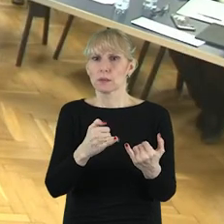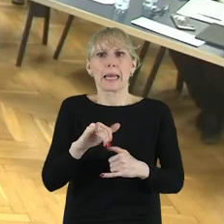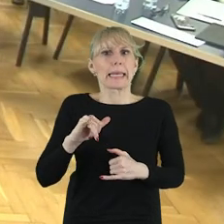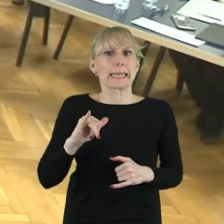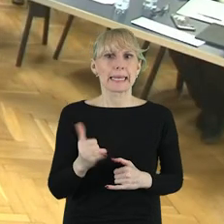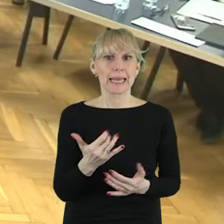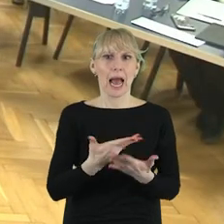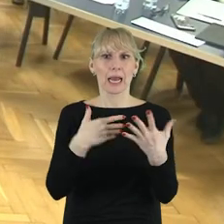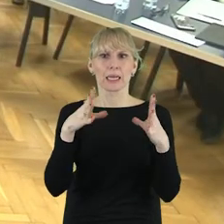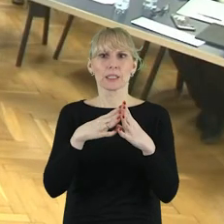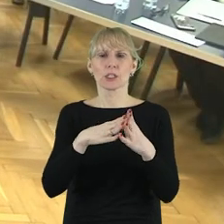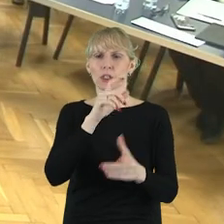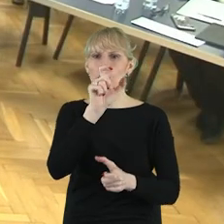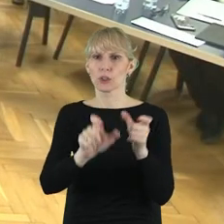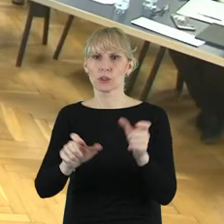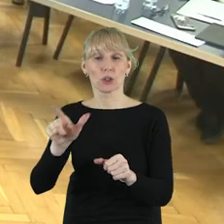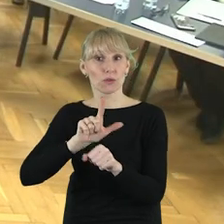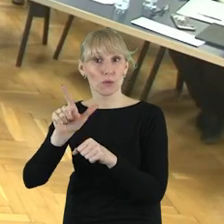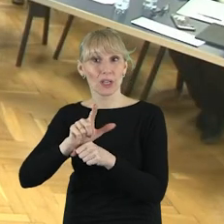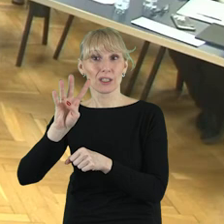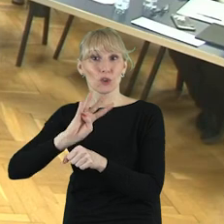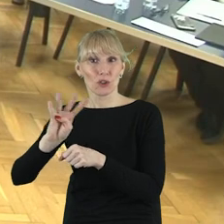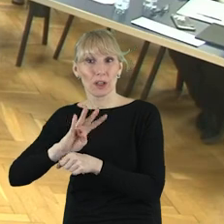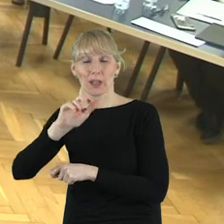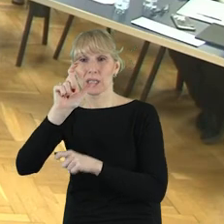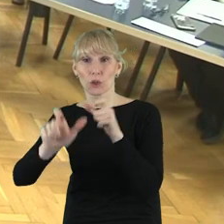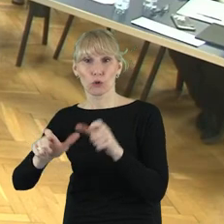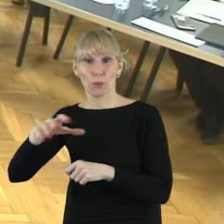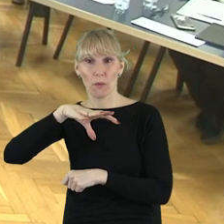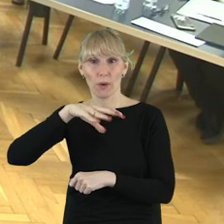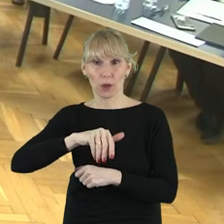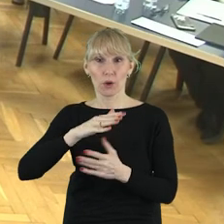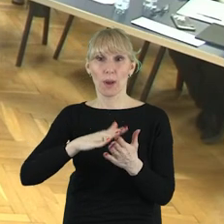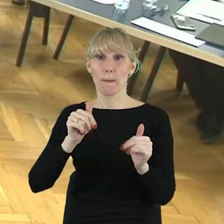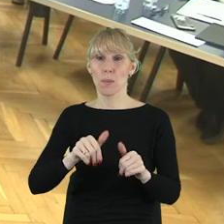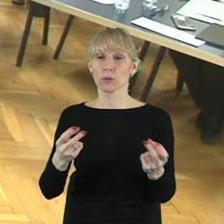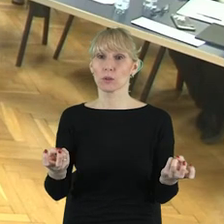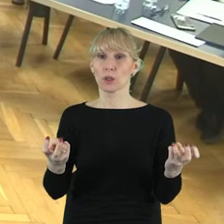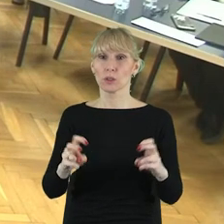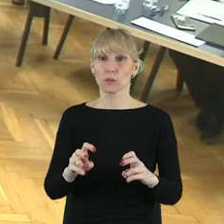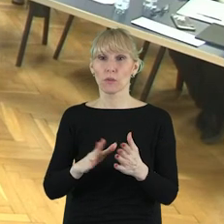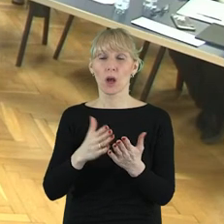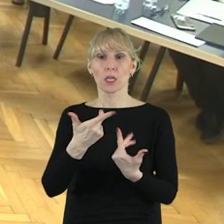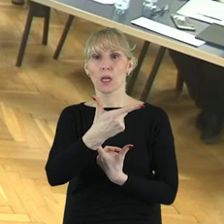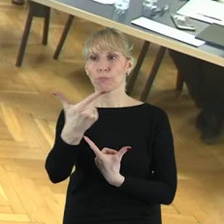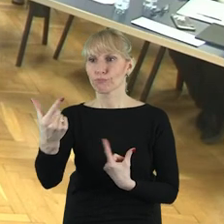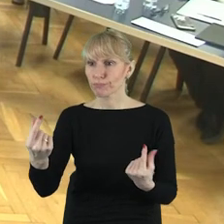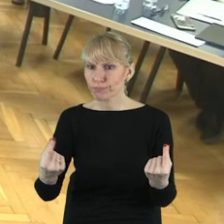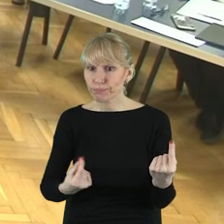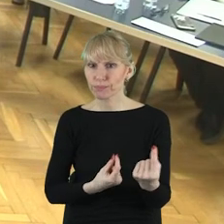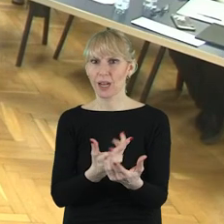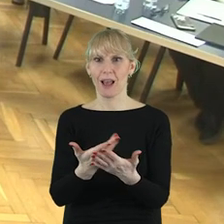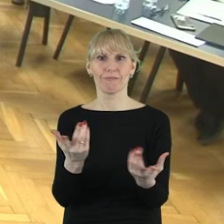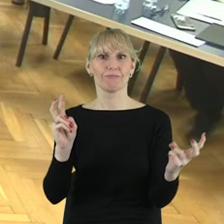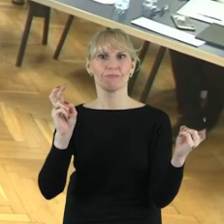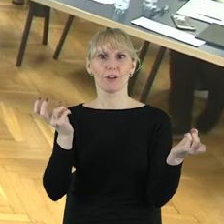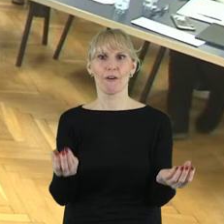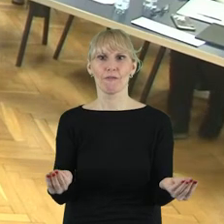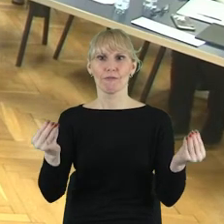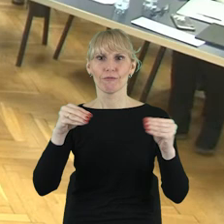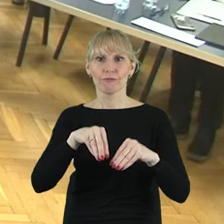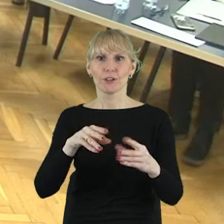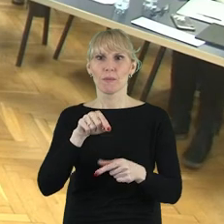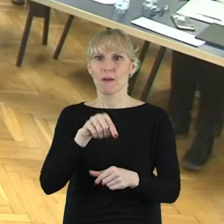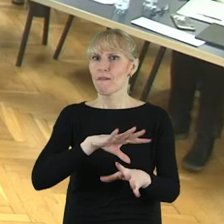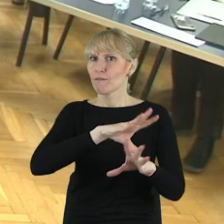regionu. Czyli w jaki sposób 10-osobowa lub 12- czy 14-osobowa grupa jest w stanie stworzyć liderowe partnerstwo składające się z przedstawicieli